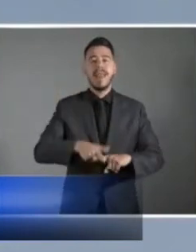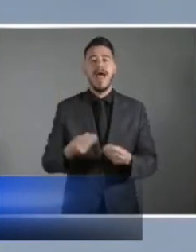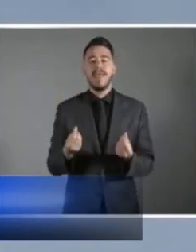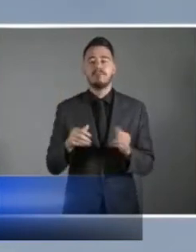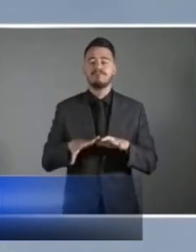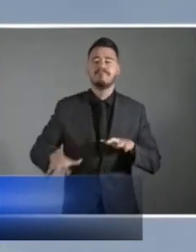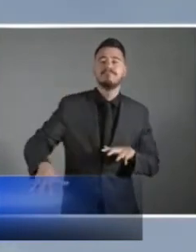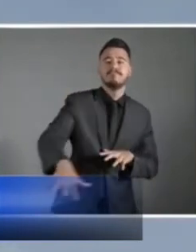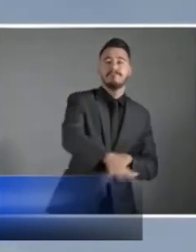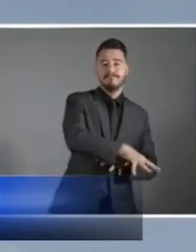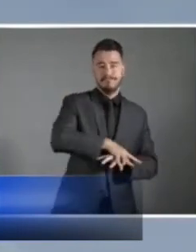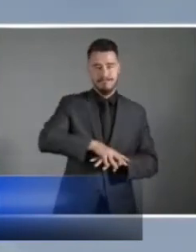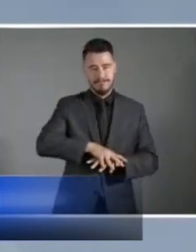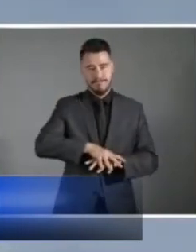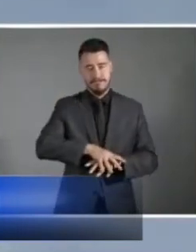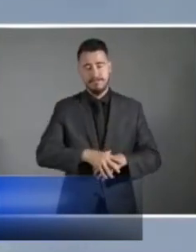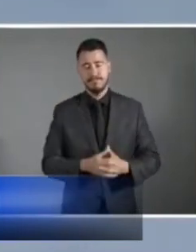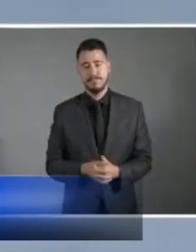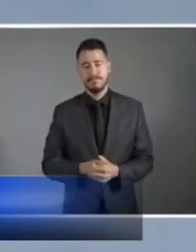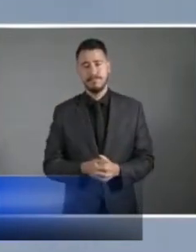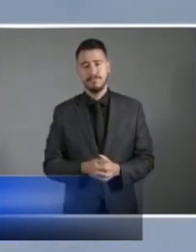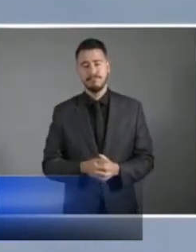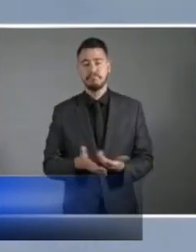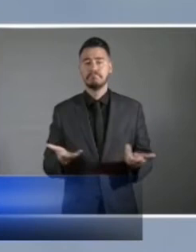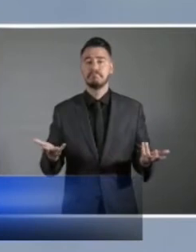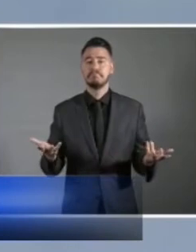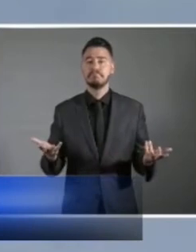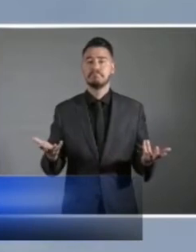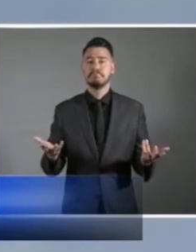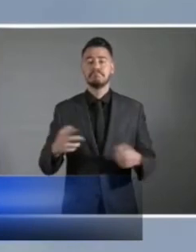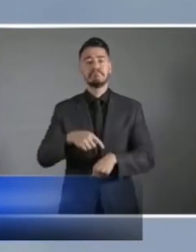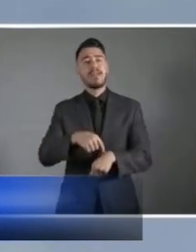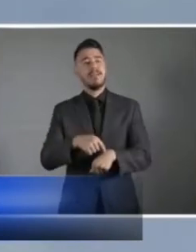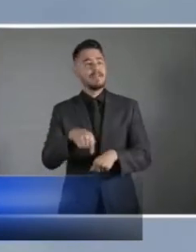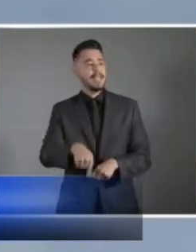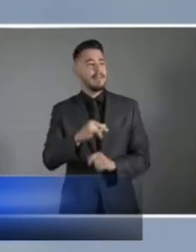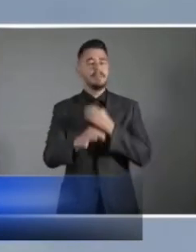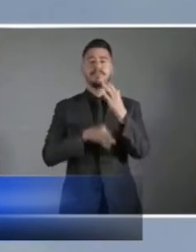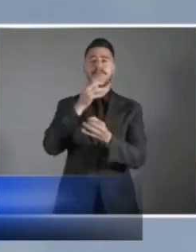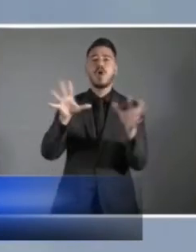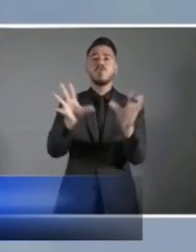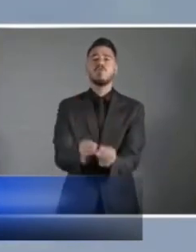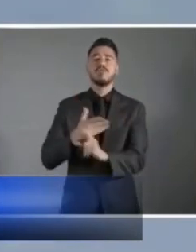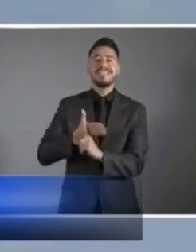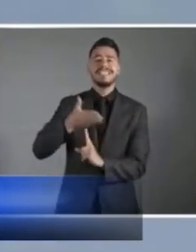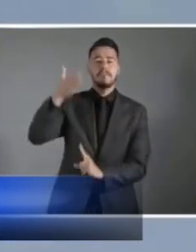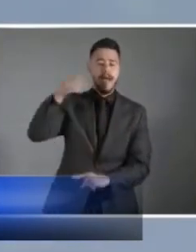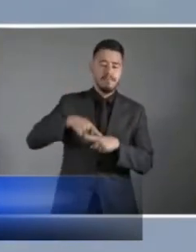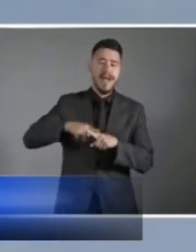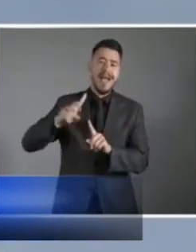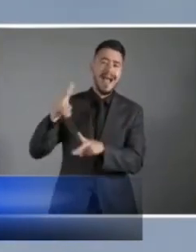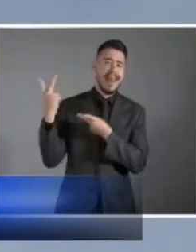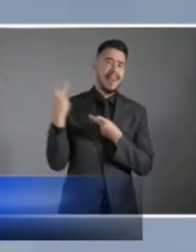Ίσως το να μιλάς σήμερα για την πατρίδα, κάποιοι θα πούν πως δεν είναι